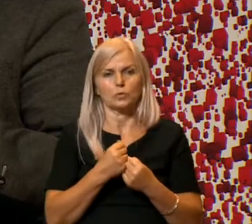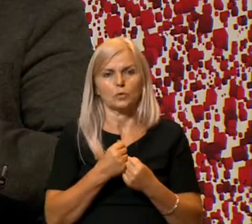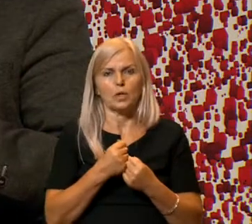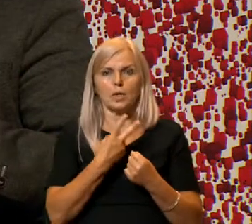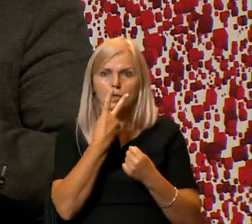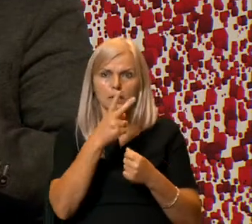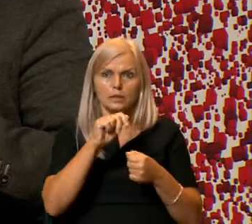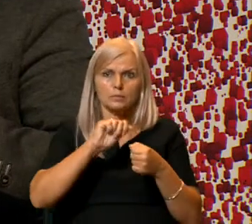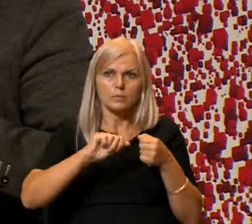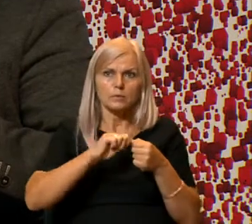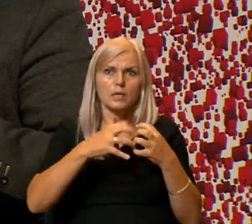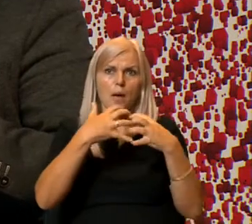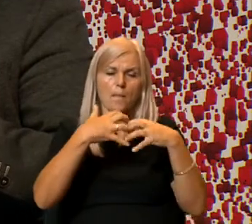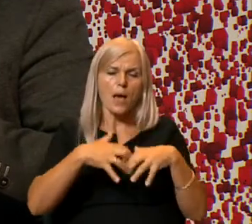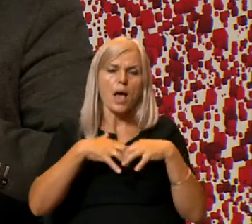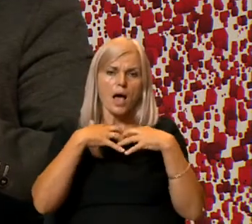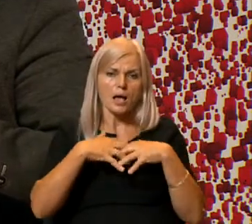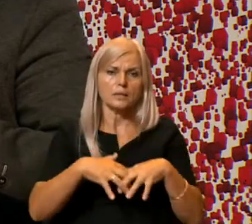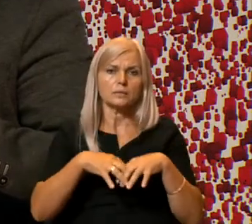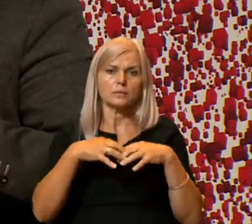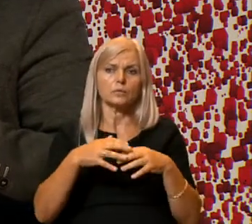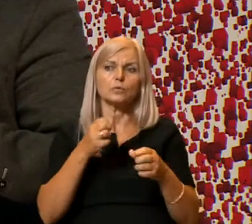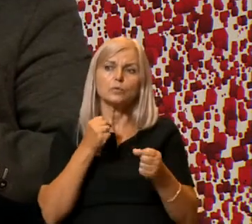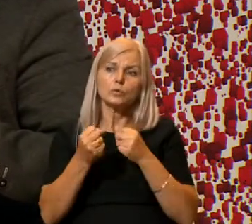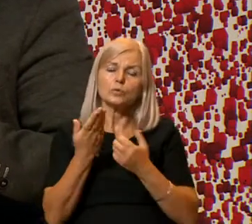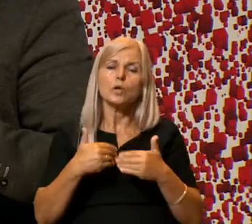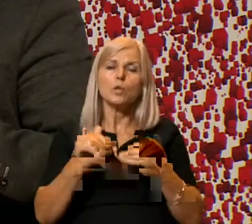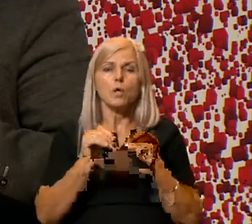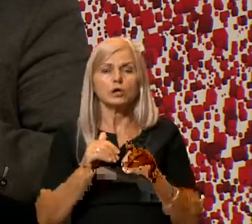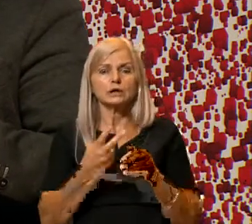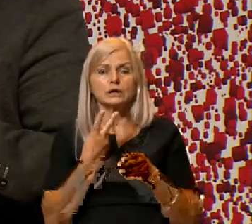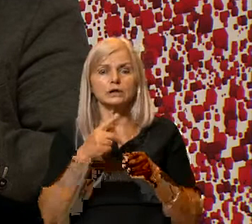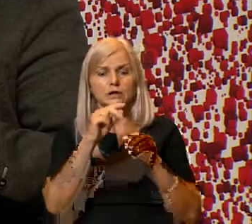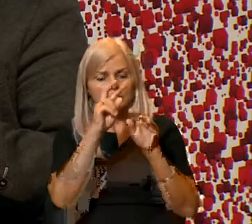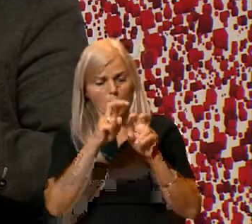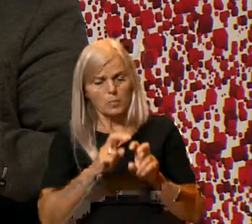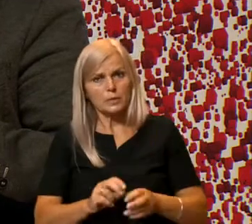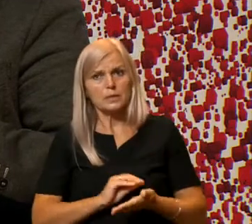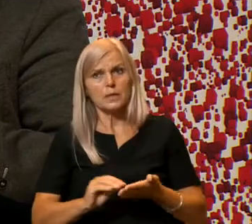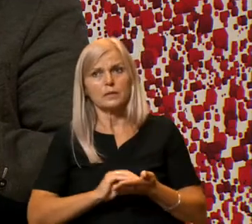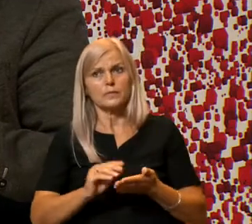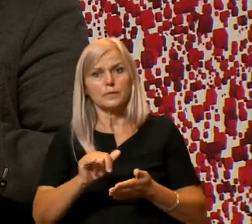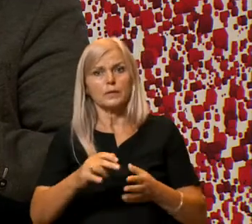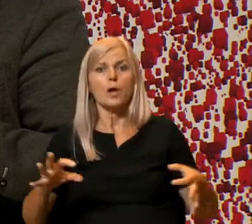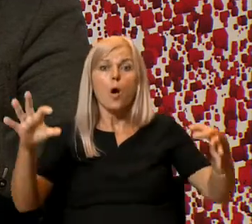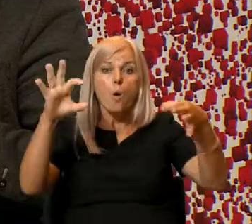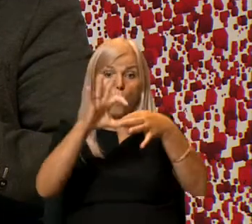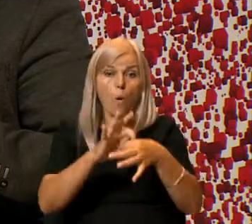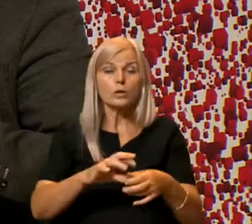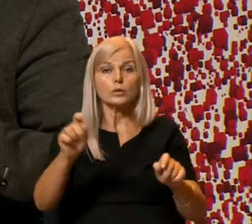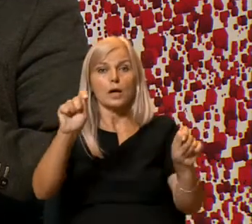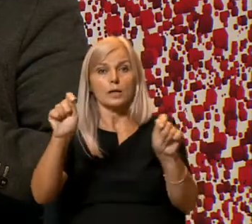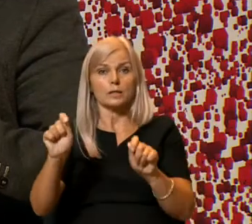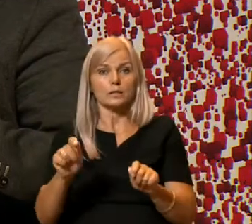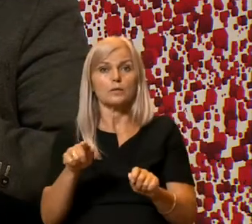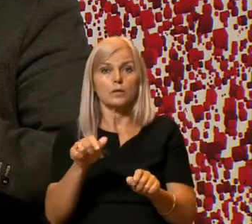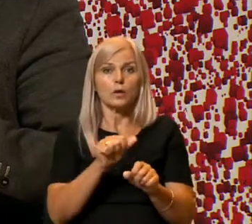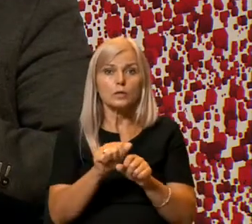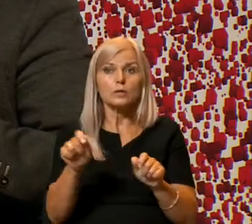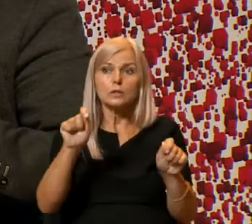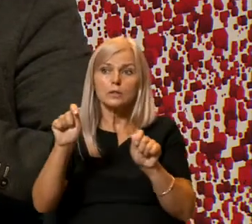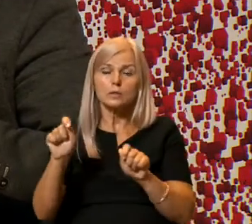zapewniałby solidarność lub rezonans. Jednocześnie też nie możemy zdefiniować mechanizmu, który wyłączyłby rezonans. Rezonans jest czymś, co